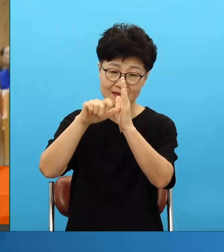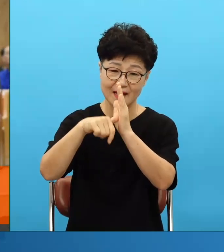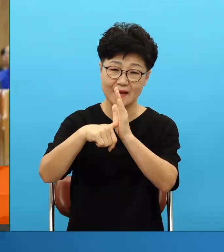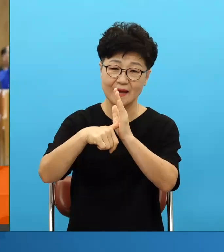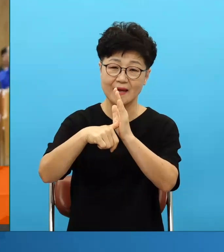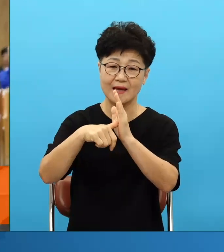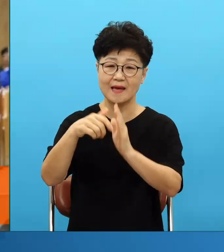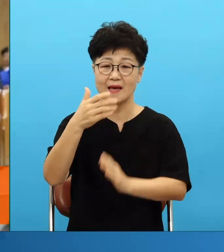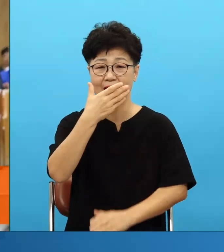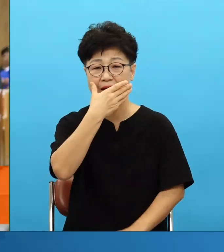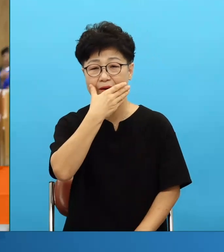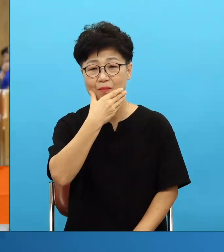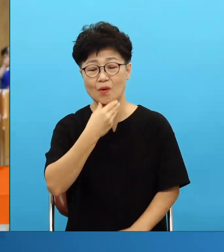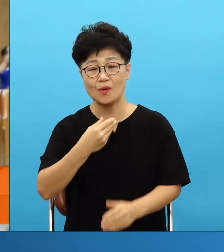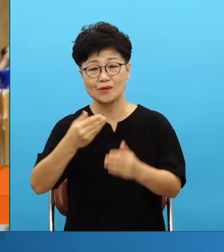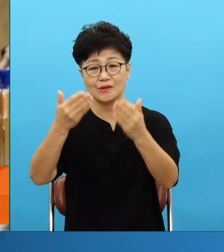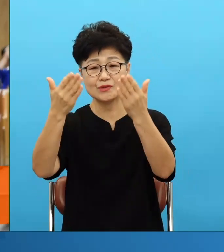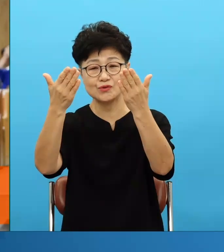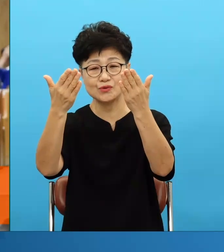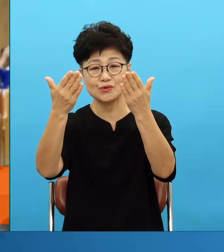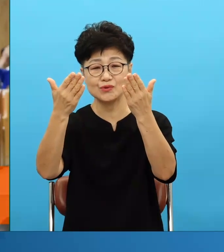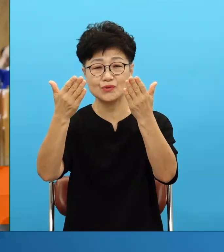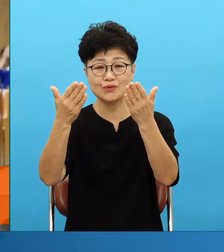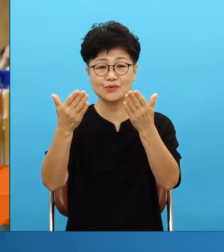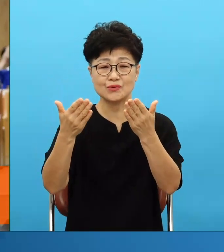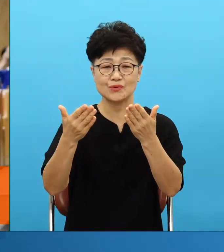시간에 복을